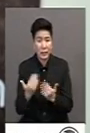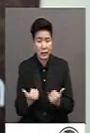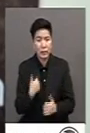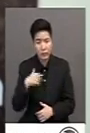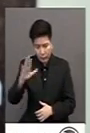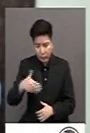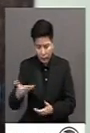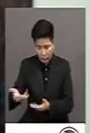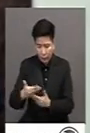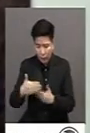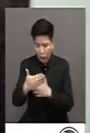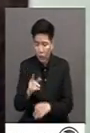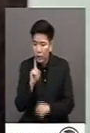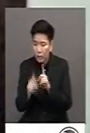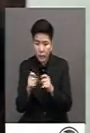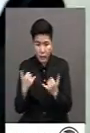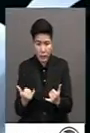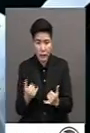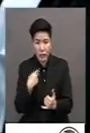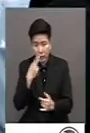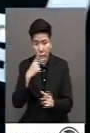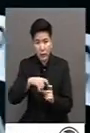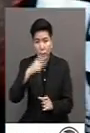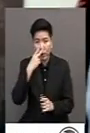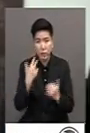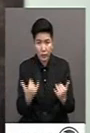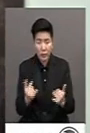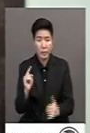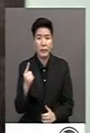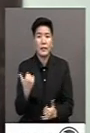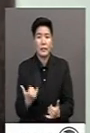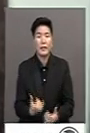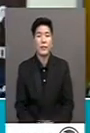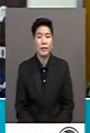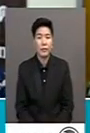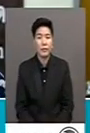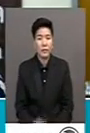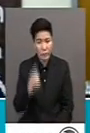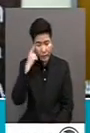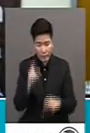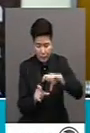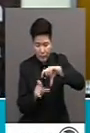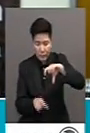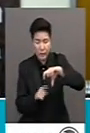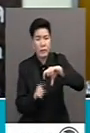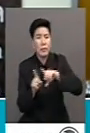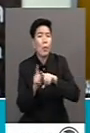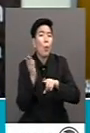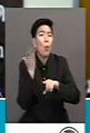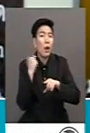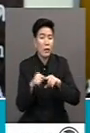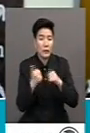รียกมาสอบถามที่ห้องรับรองอีกทีนึงค่ะ เขารู้ว่าบินฟอร์มไหมเราจึงได้ควบคุม